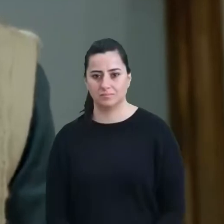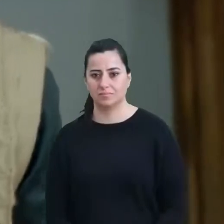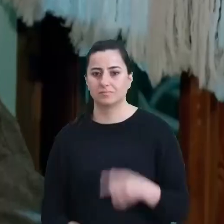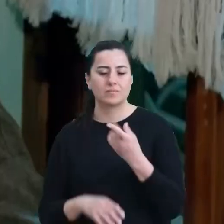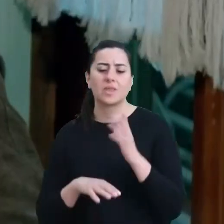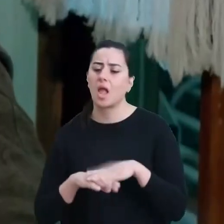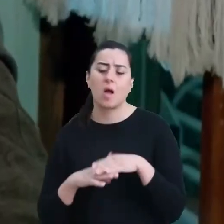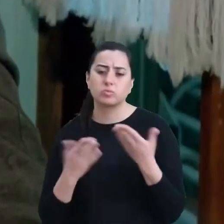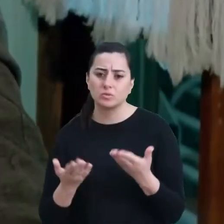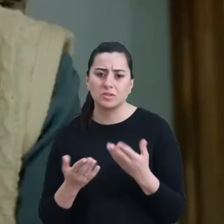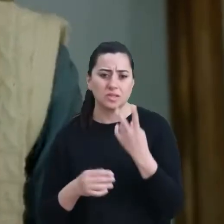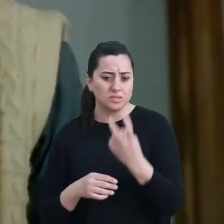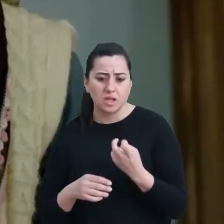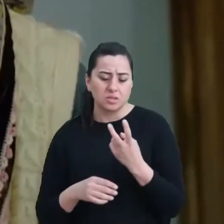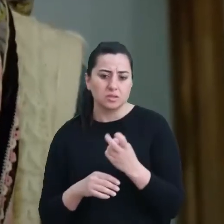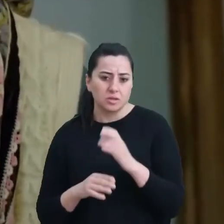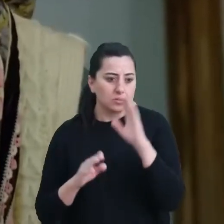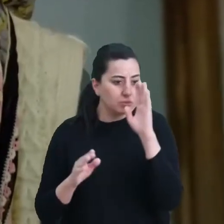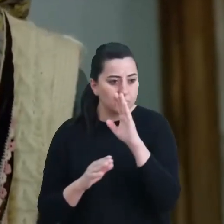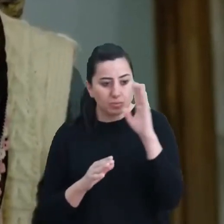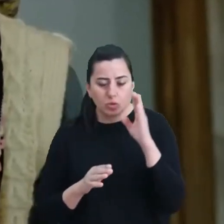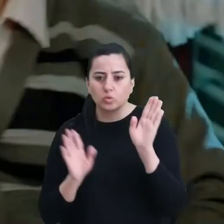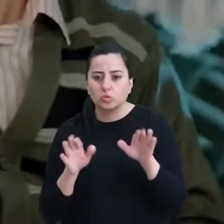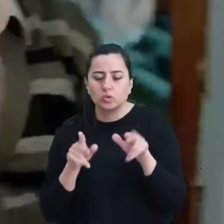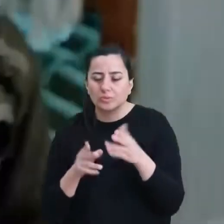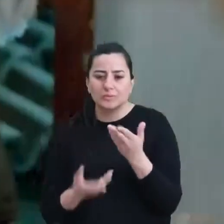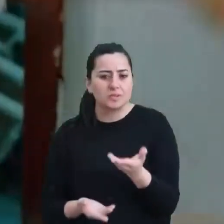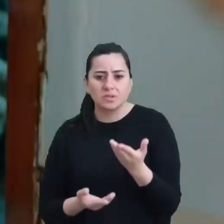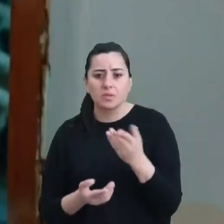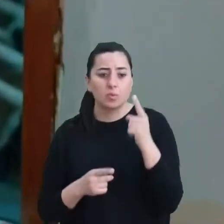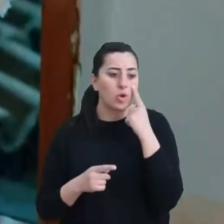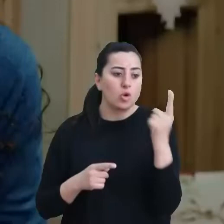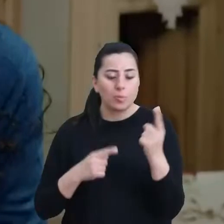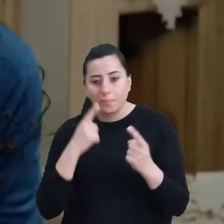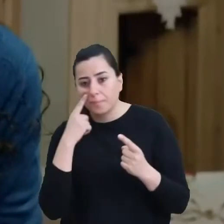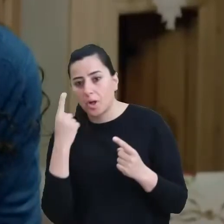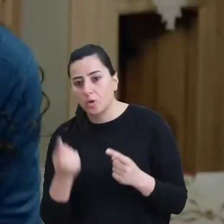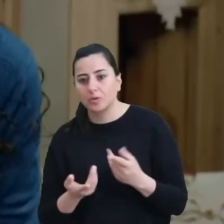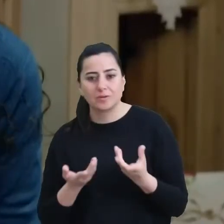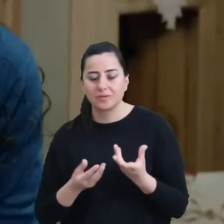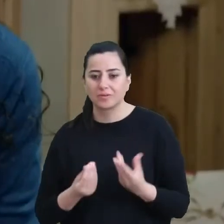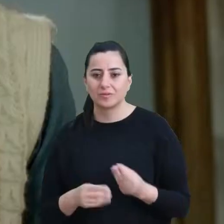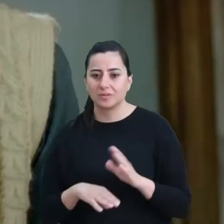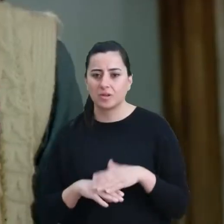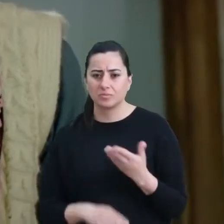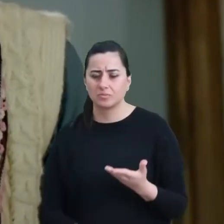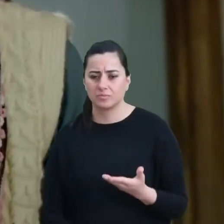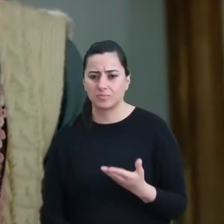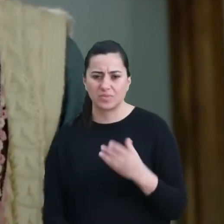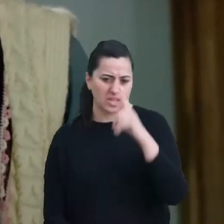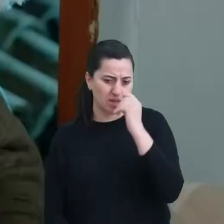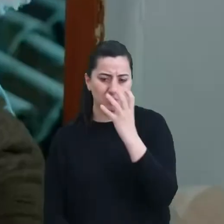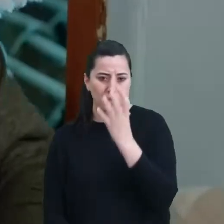Ne yapıyorsun? 2 saattir kukuman kuşu gibi tünedin oraya. Bir o yana bakıyorsun, bir bu yana bakıyorsun.